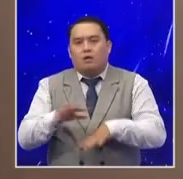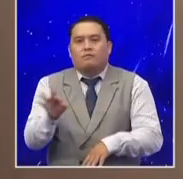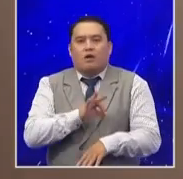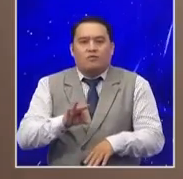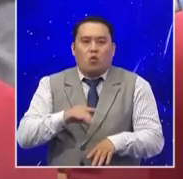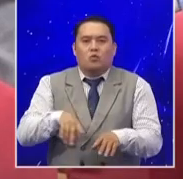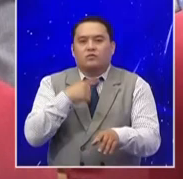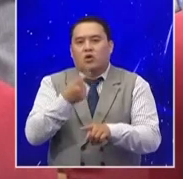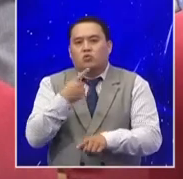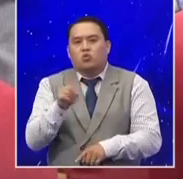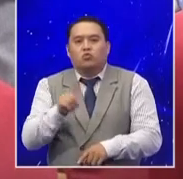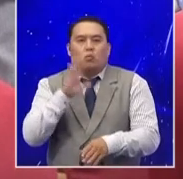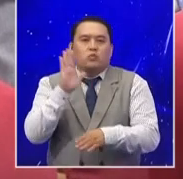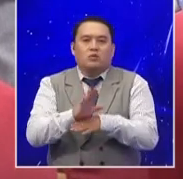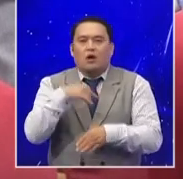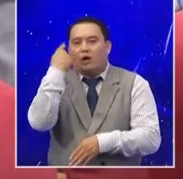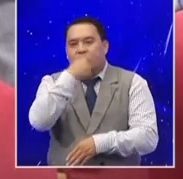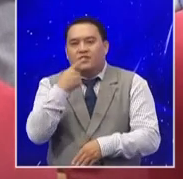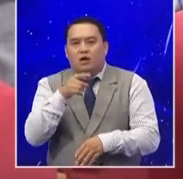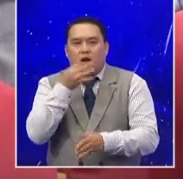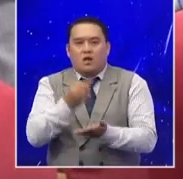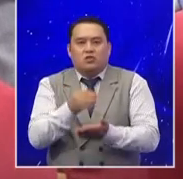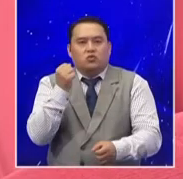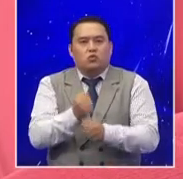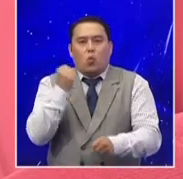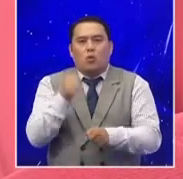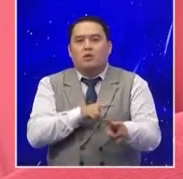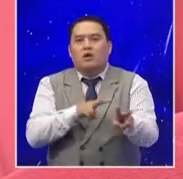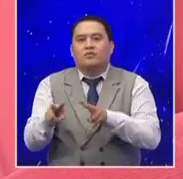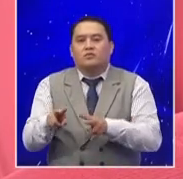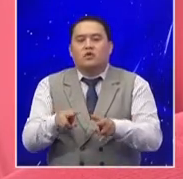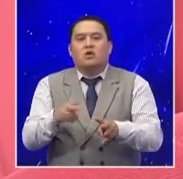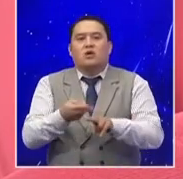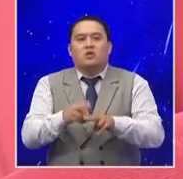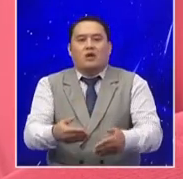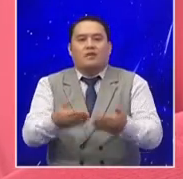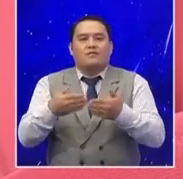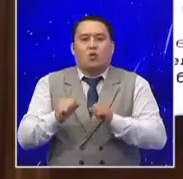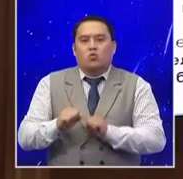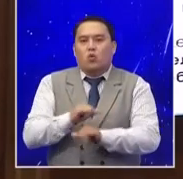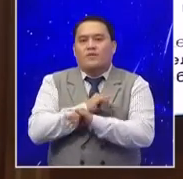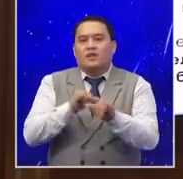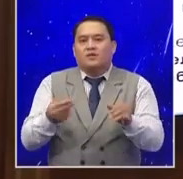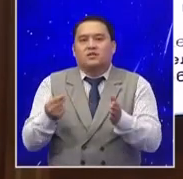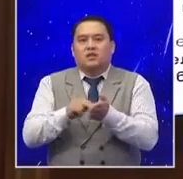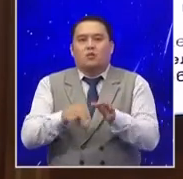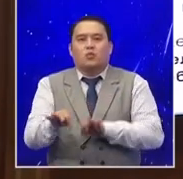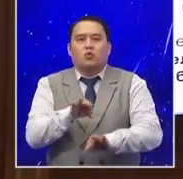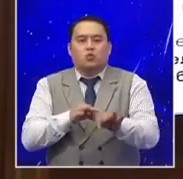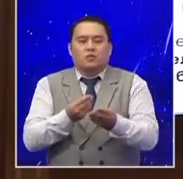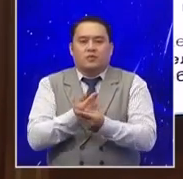Амандык Баталов, в свою очередь, поручил ответственным лицам строго контролировать ситуацию во избежание недопустимого увеличения стоимости